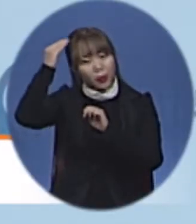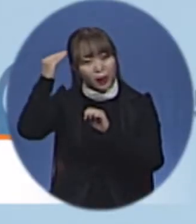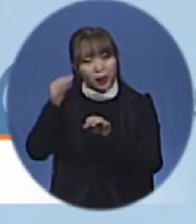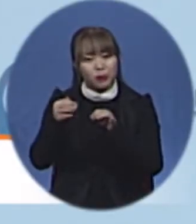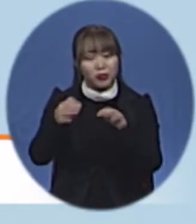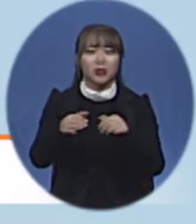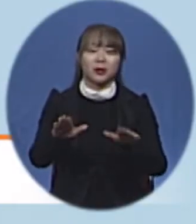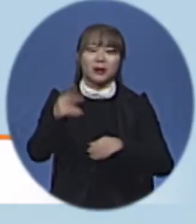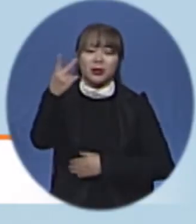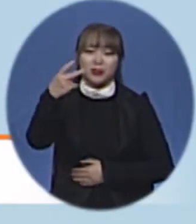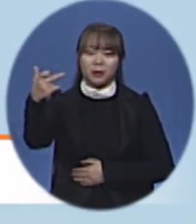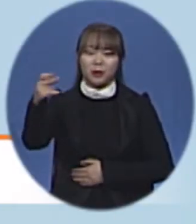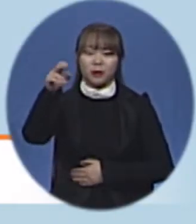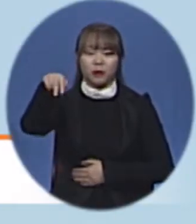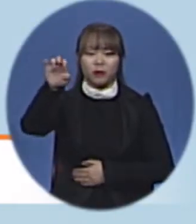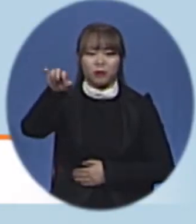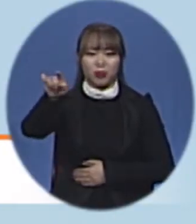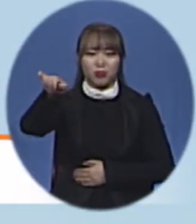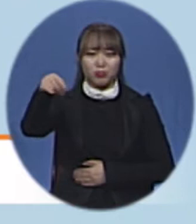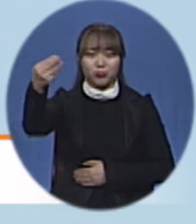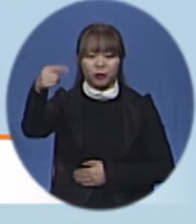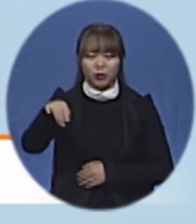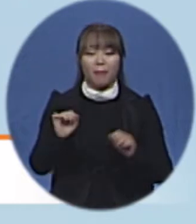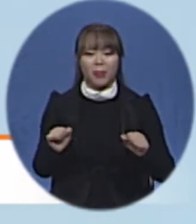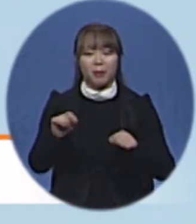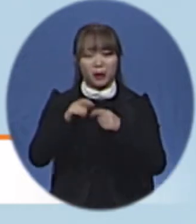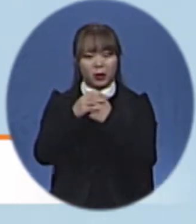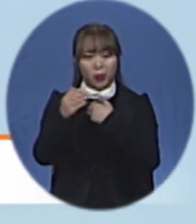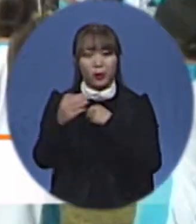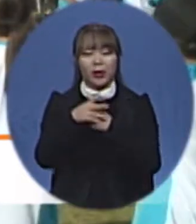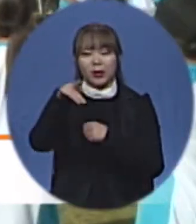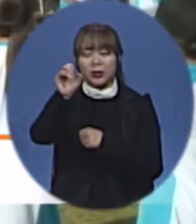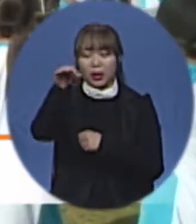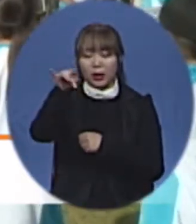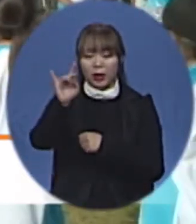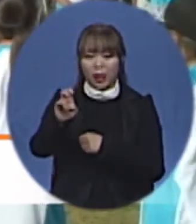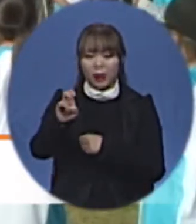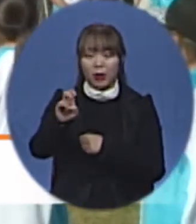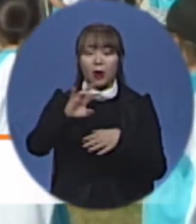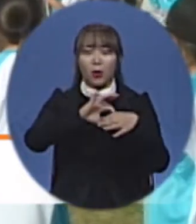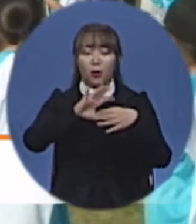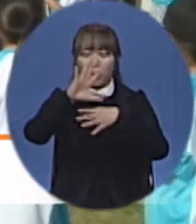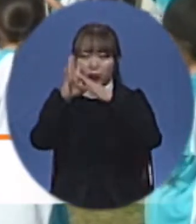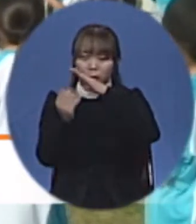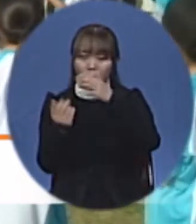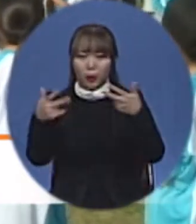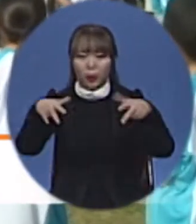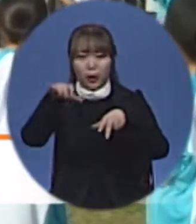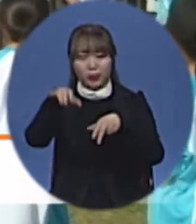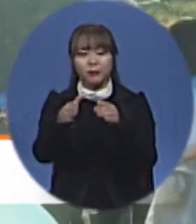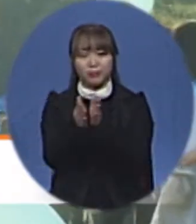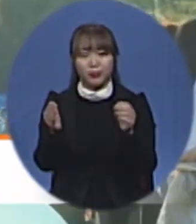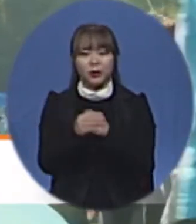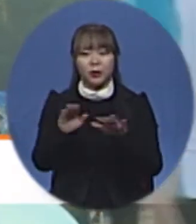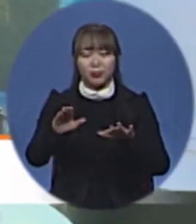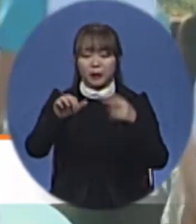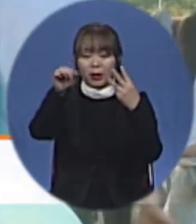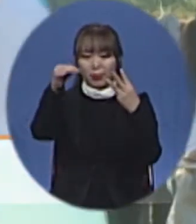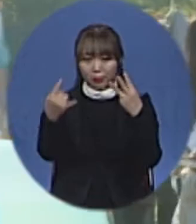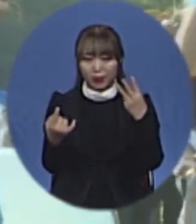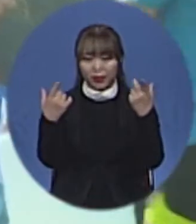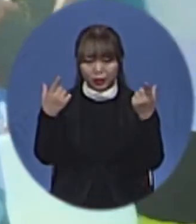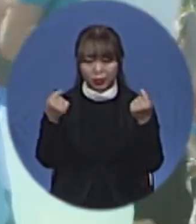주최한 2017 슈퍼블루 마라톤 대회가 서울 상암 월드컵 공원에서 열렸습니다. 올해로 3회째를